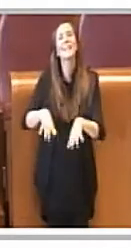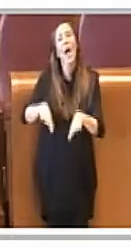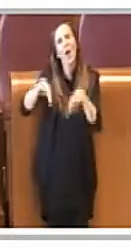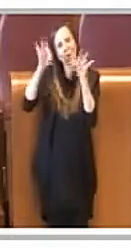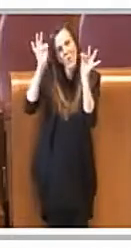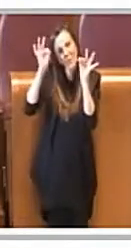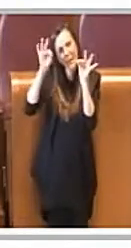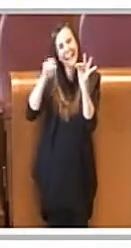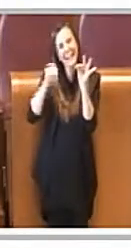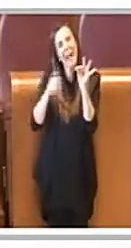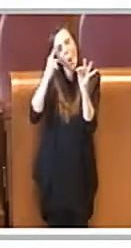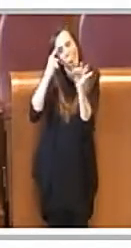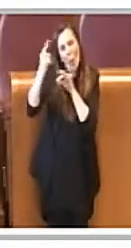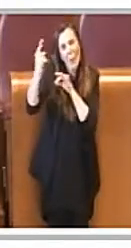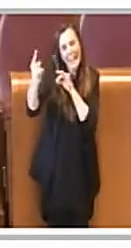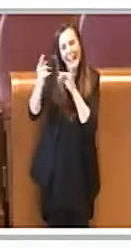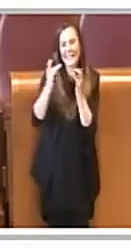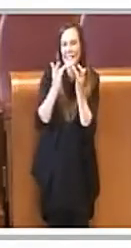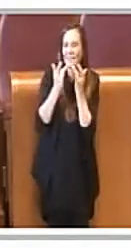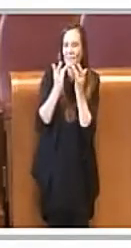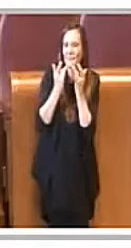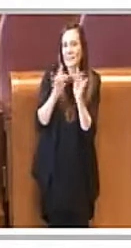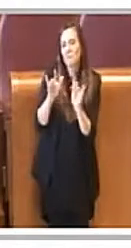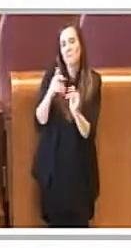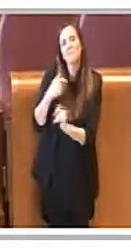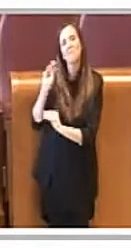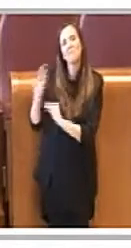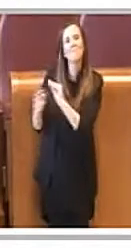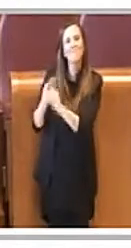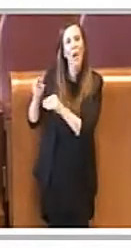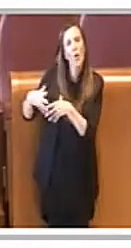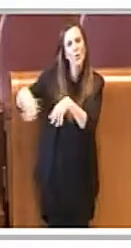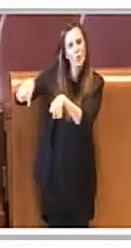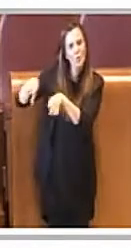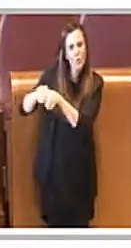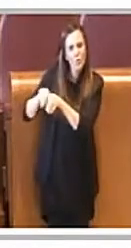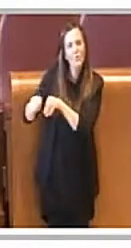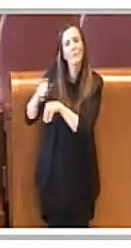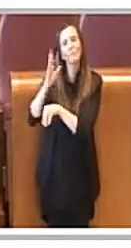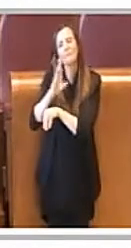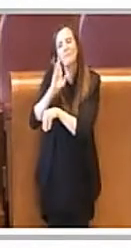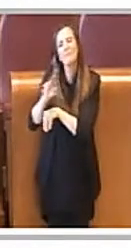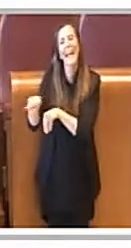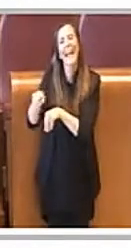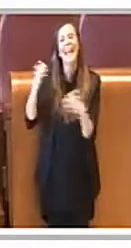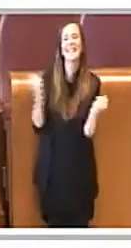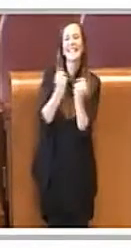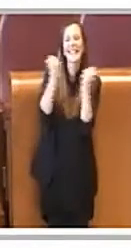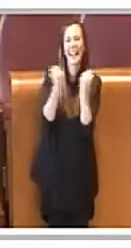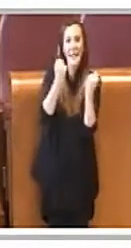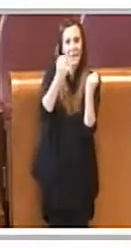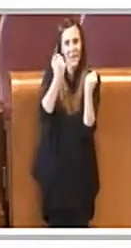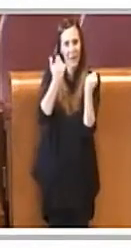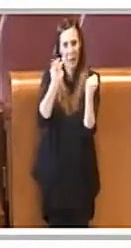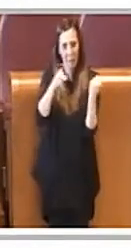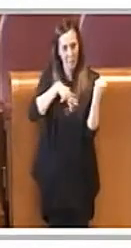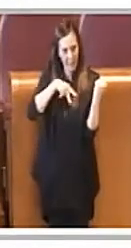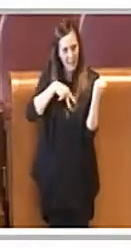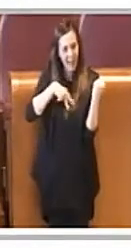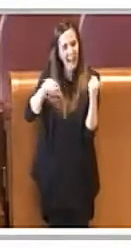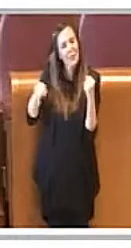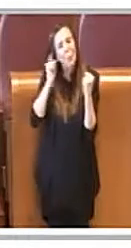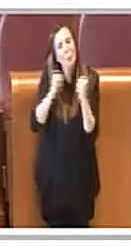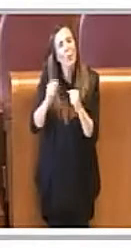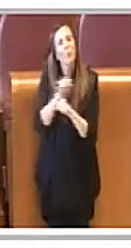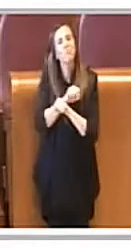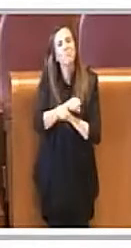questa idea e semplicemente quello che chiediamo alla Giunta è di dare diffusione a iniziative private, quindi qualora un